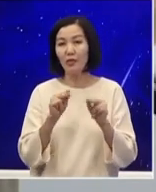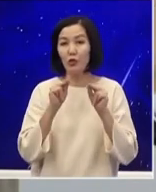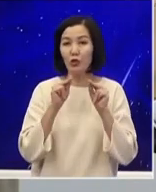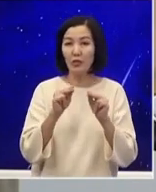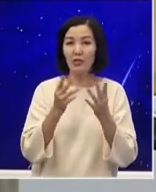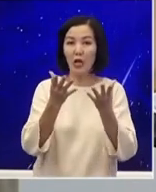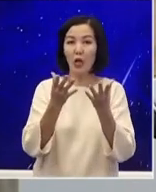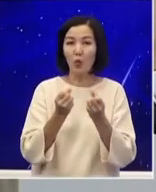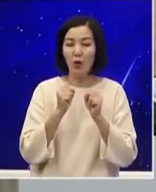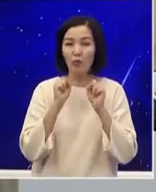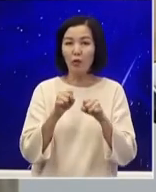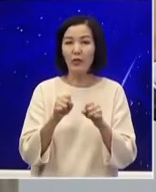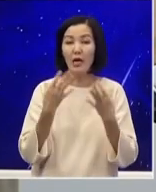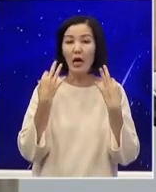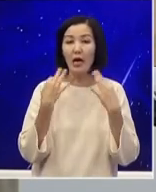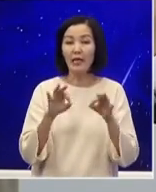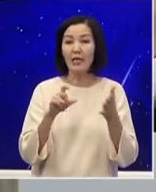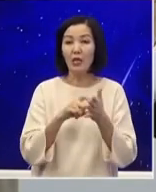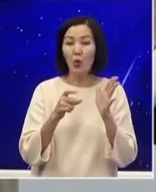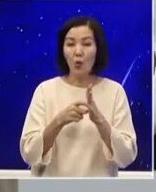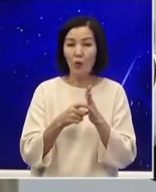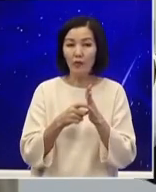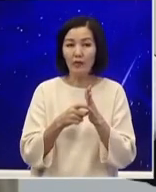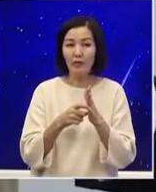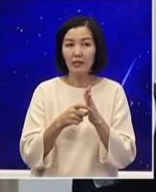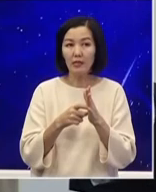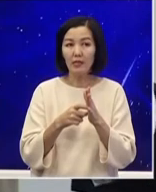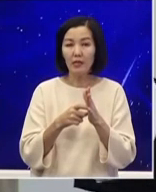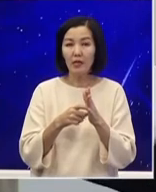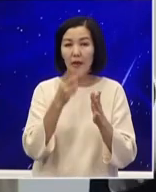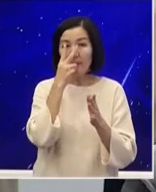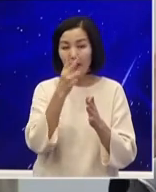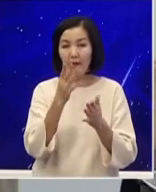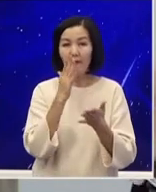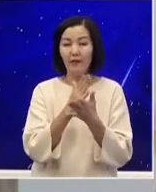деген переводится, открытый офис, да? Вот, все видно.